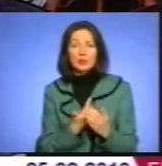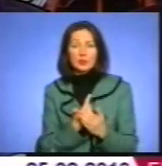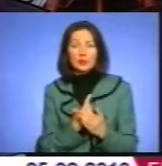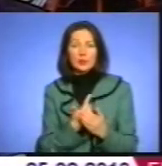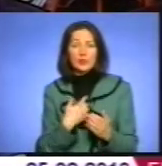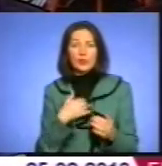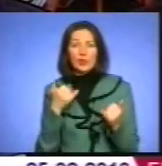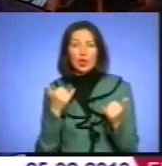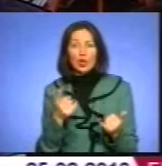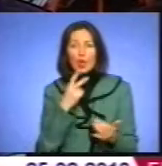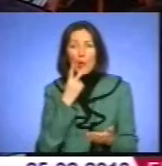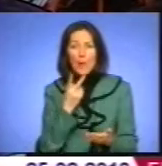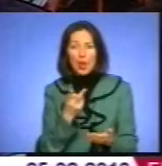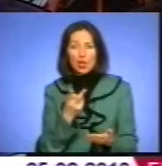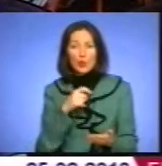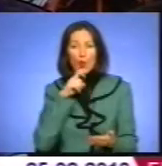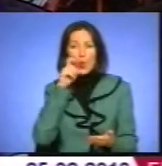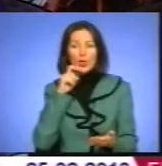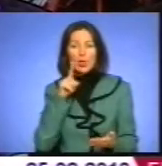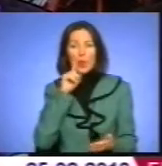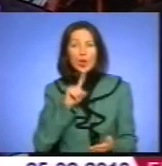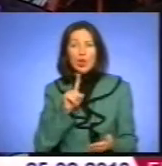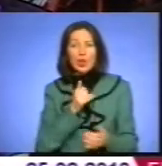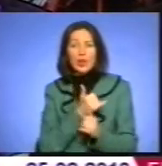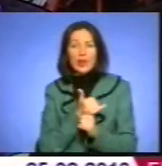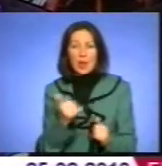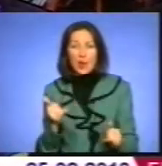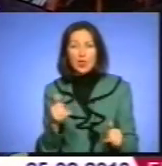ми сьогодні бачимо, що Україна поки що не може так